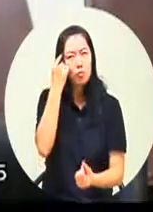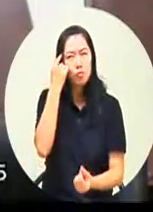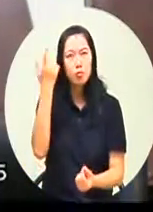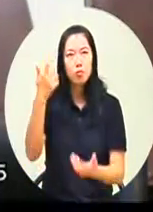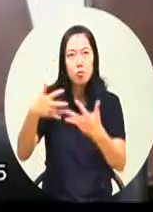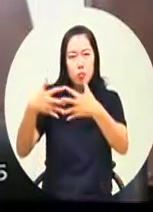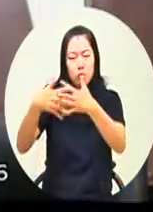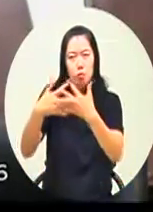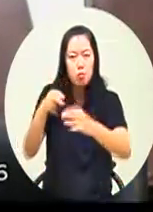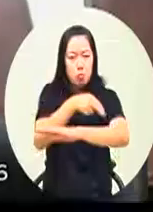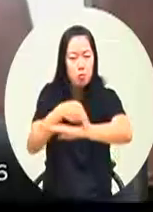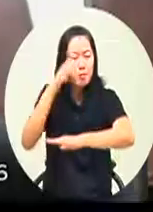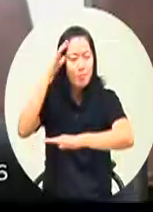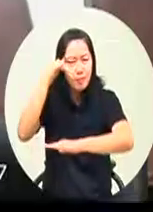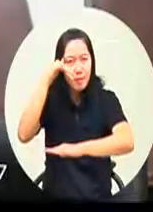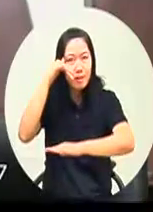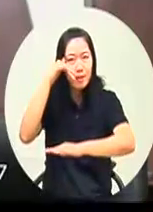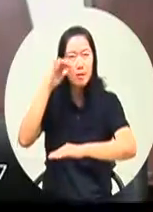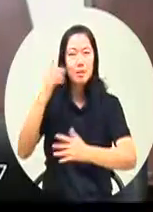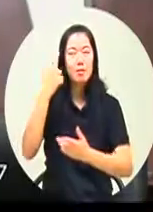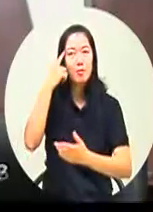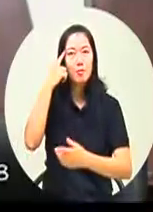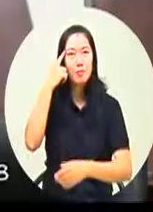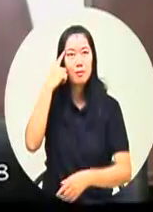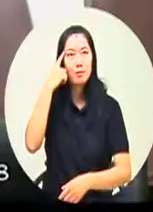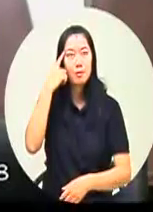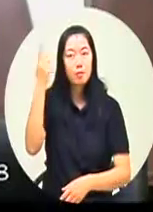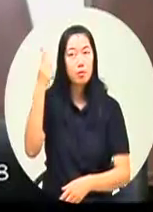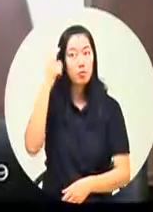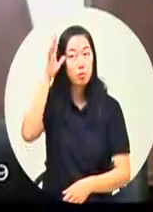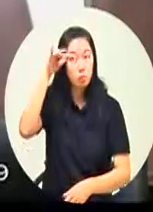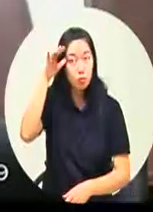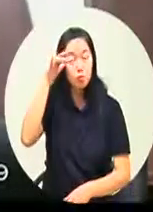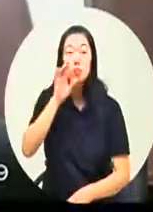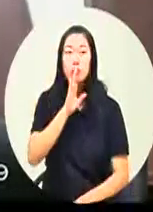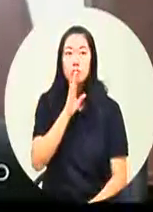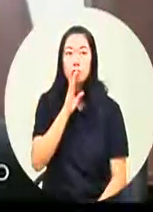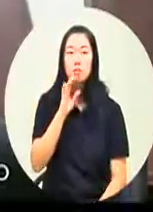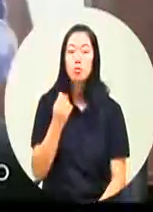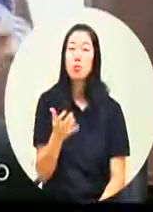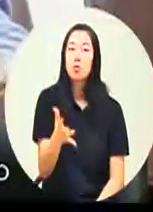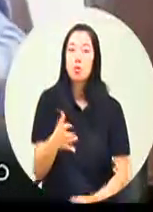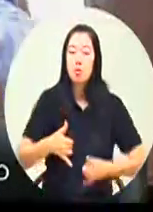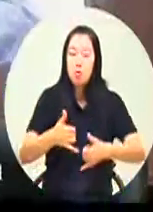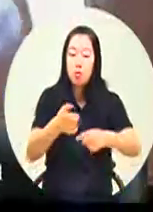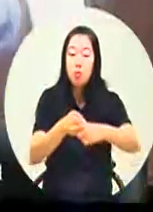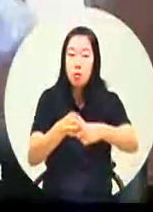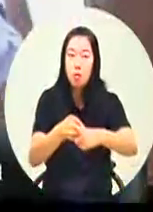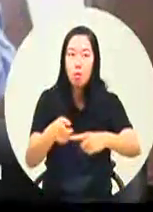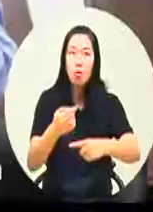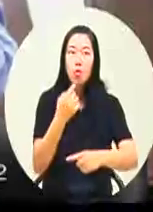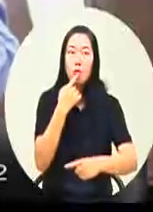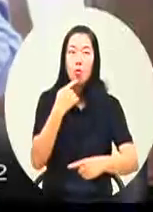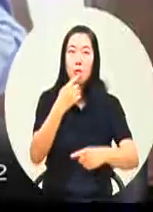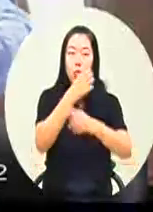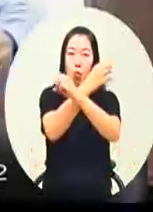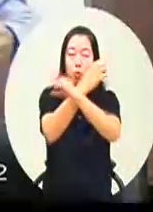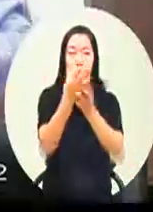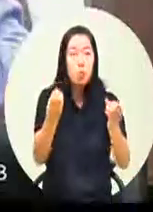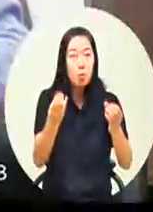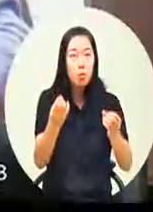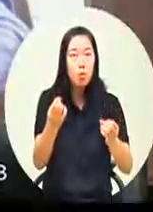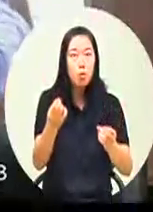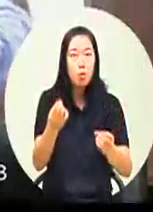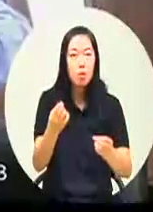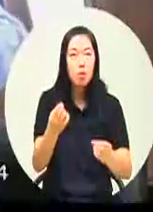方面的设计很笨，它逻辑就是我就是要笨，你的十字路口如果不是红绿灯，车流量没那么大的，姑姑